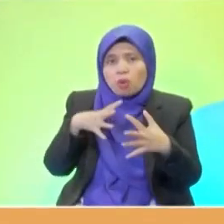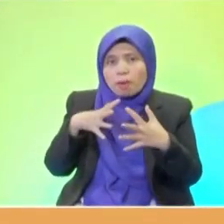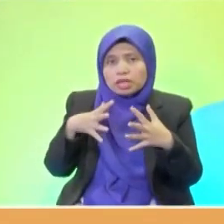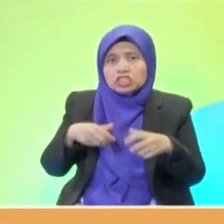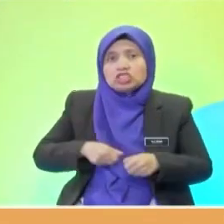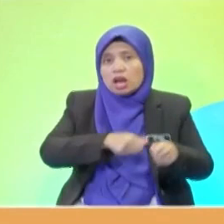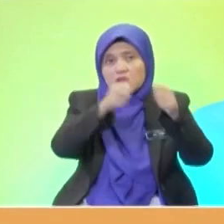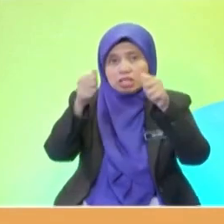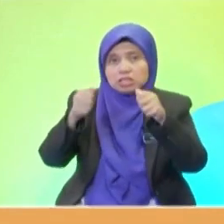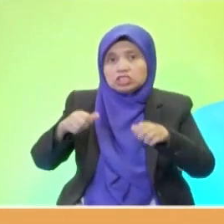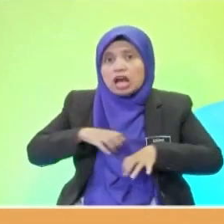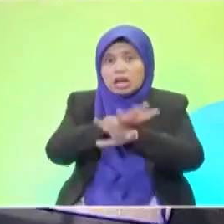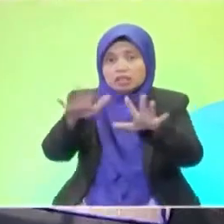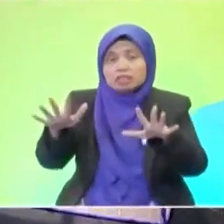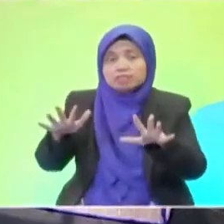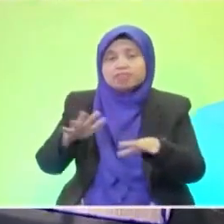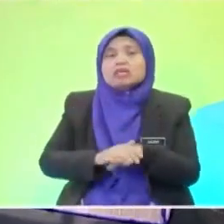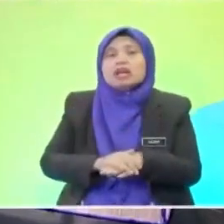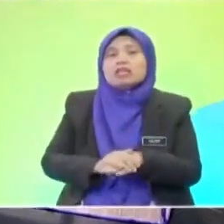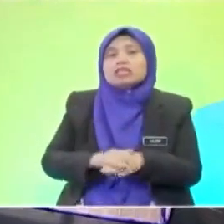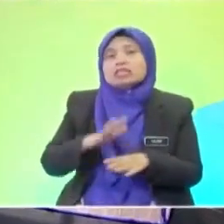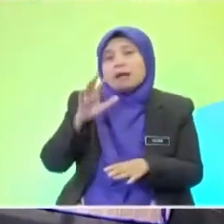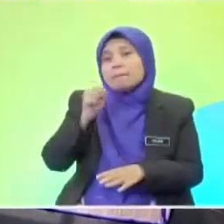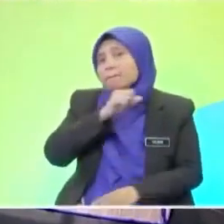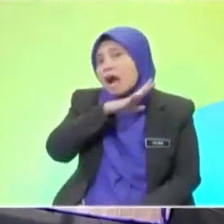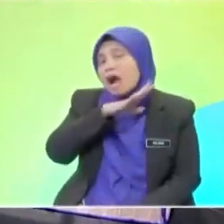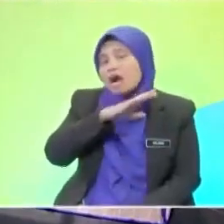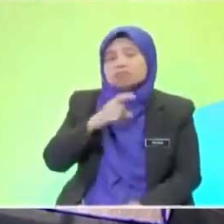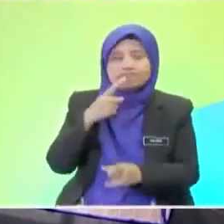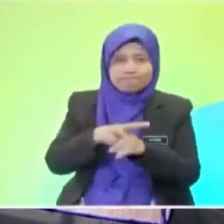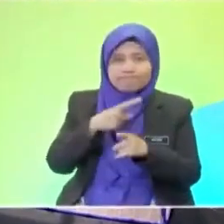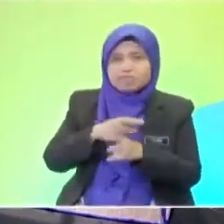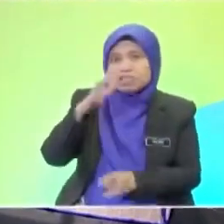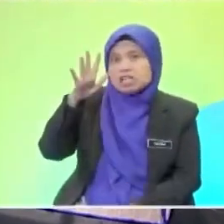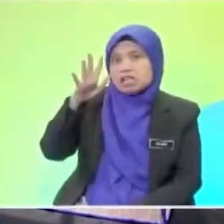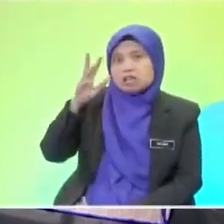juga tepat kita berikan 5 buah untuk kairim Brown